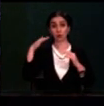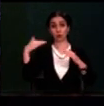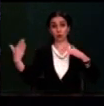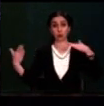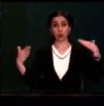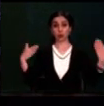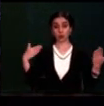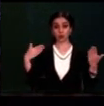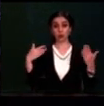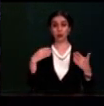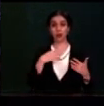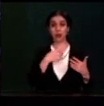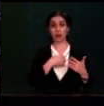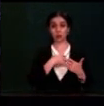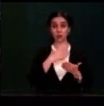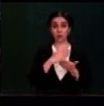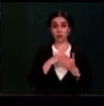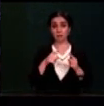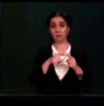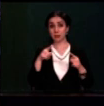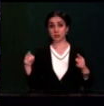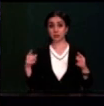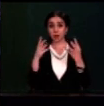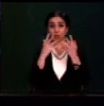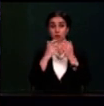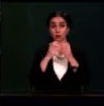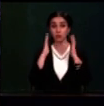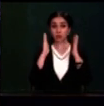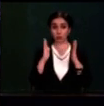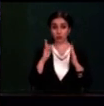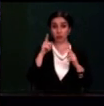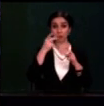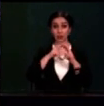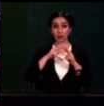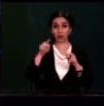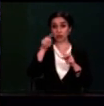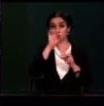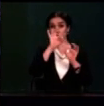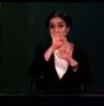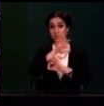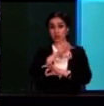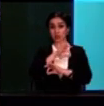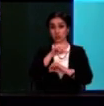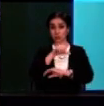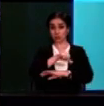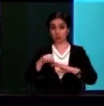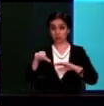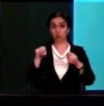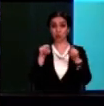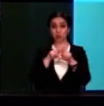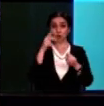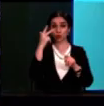yon-yoqlari asosidan masofani hisoblaydigan bo'lsak, demak, mana bu chizig'imiz ham tekislikka perpendikular bo'ladi.